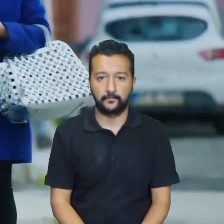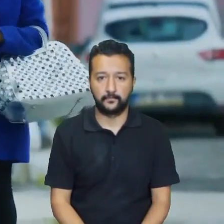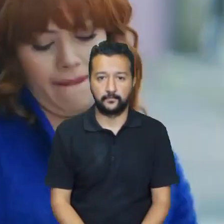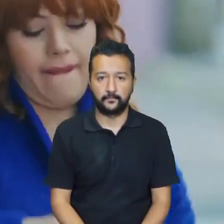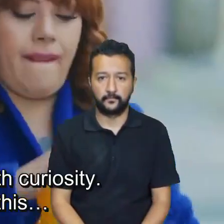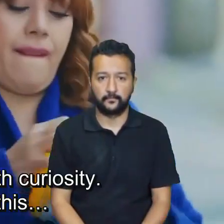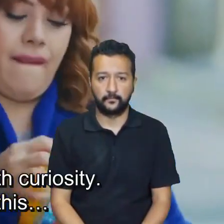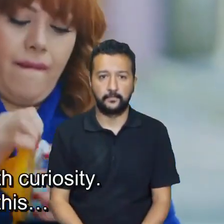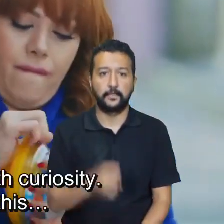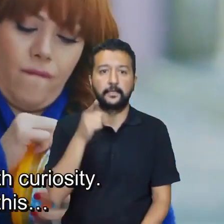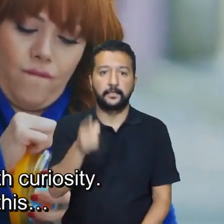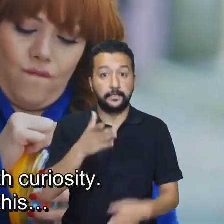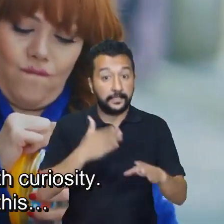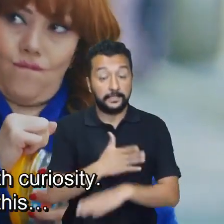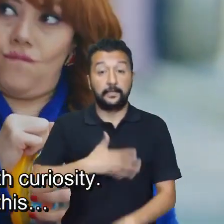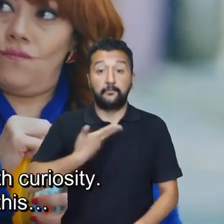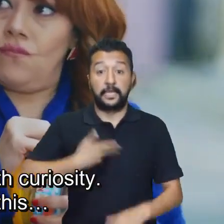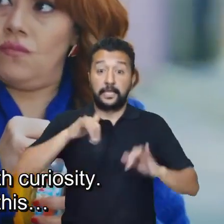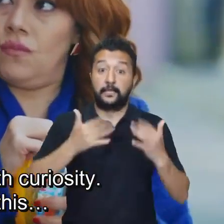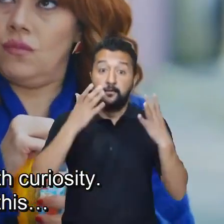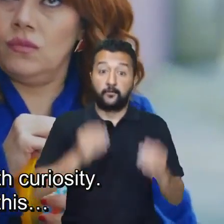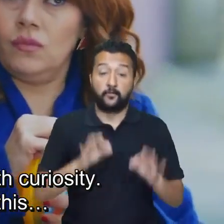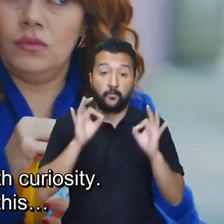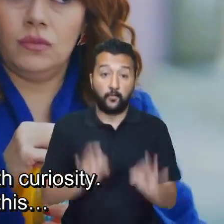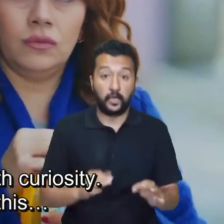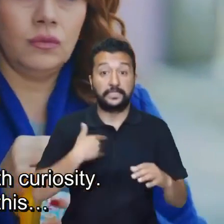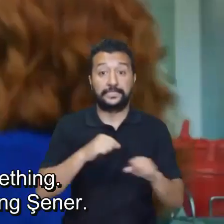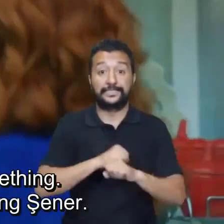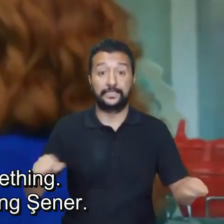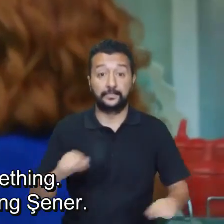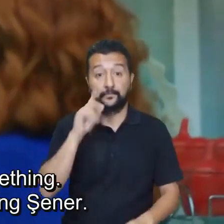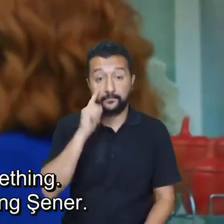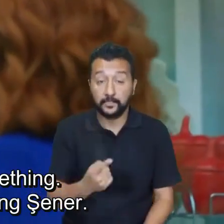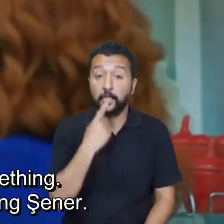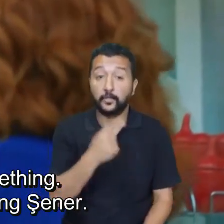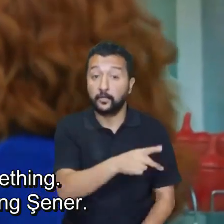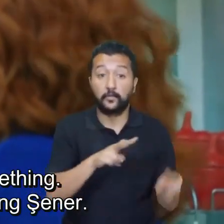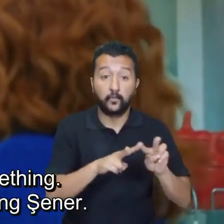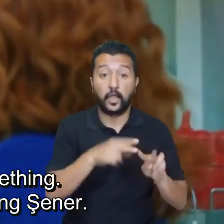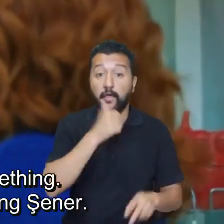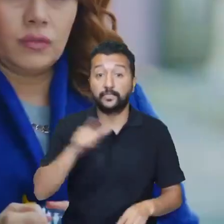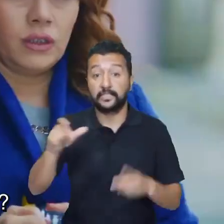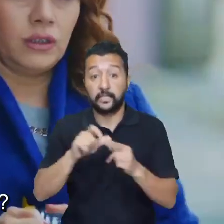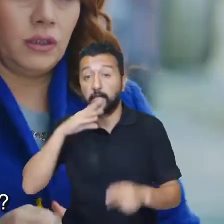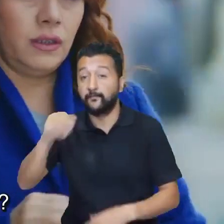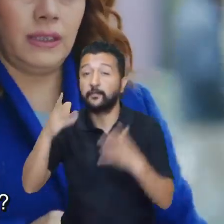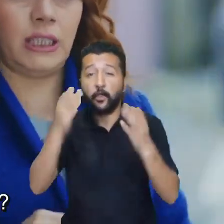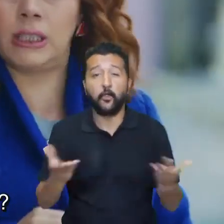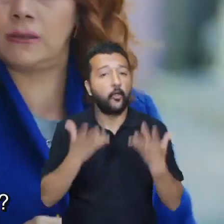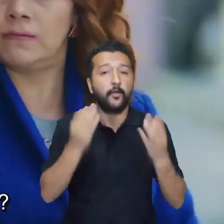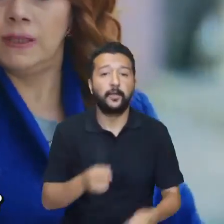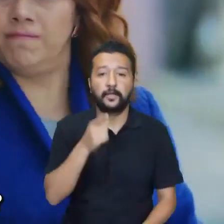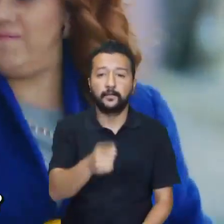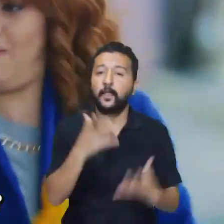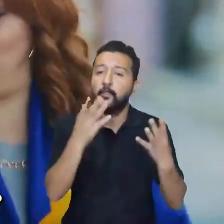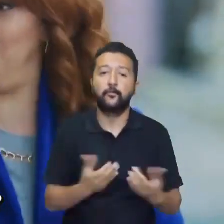Züccaciye'nin önü. Ay gerçi meraktan da çatlayacağım yani, böyle orta yerimden çat. Bak bir şey söyleyeceğim. Münir abi de Şener'i fırçalıyordu. Ne oluyor be?